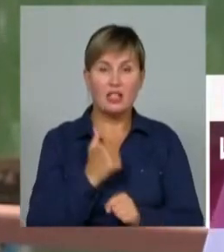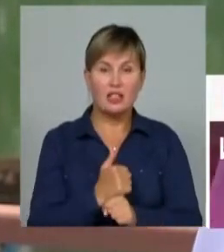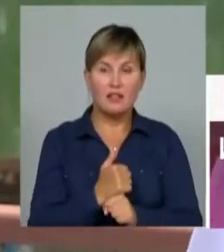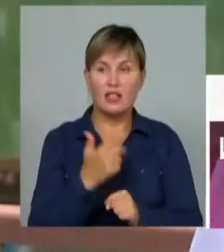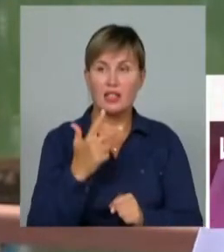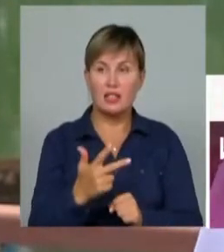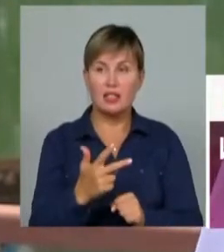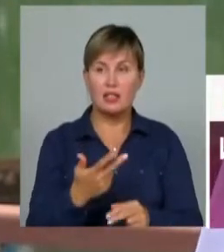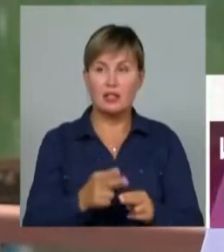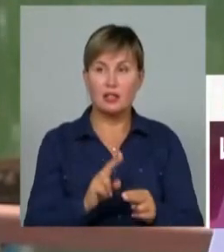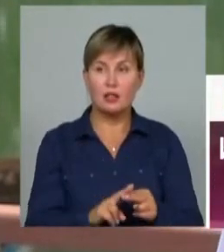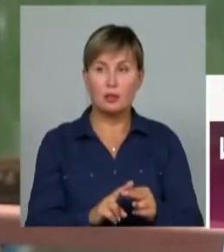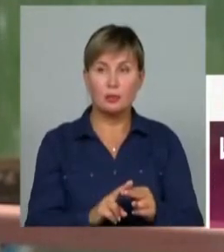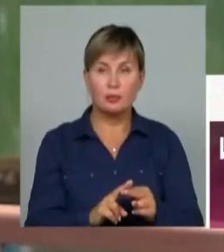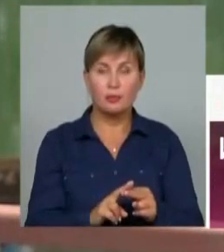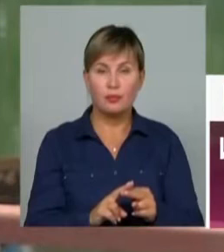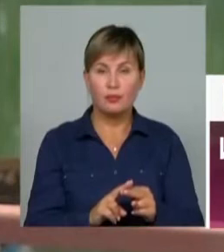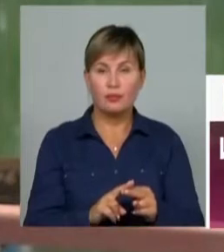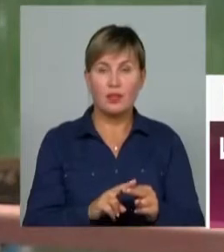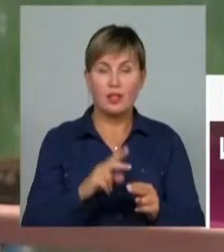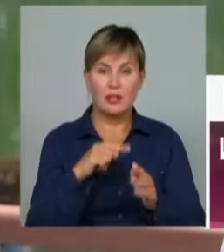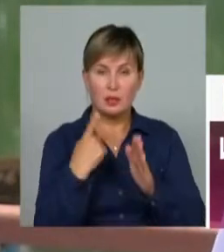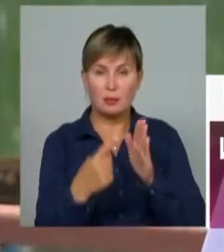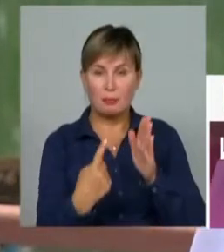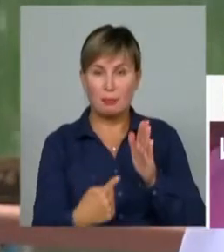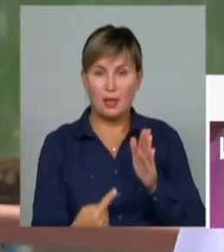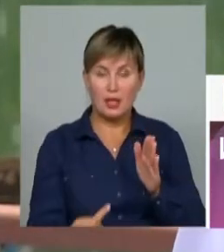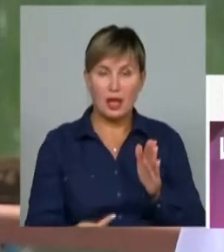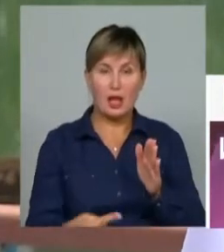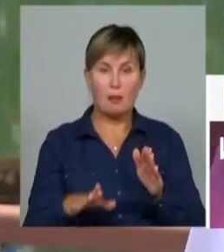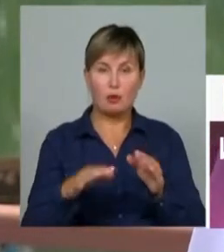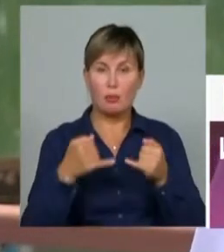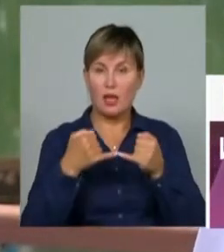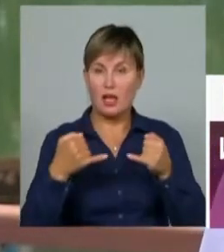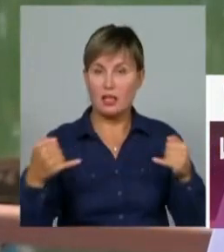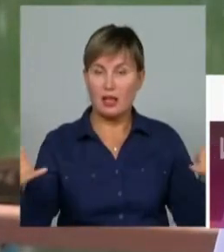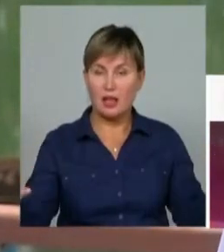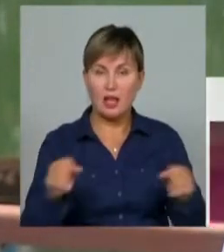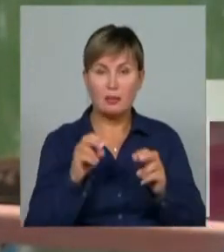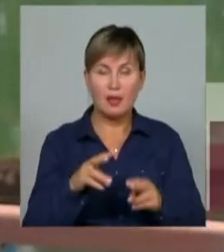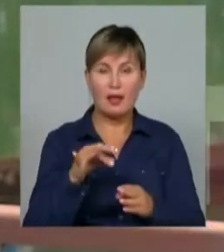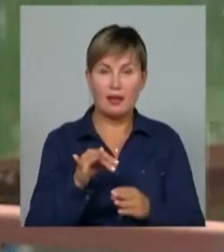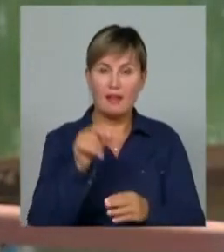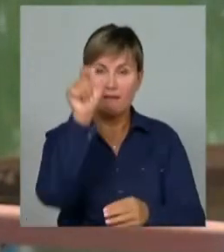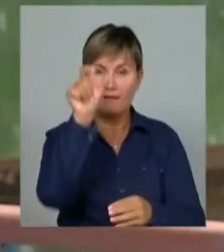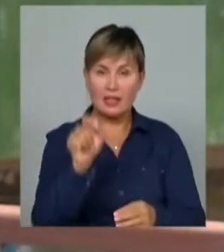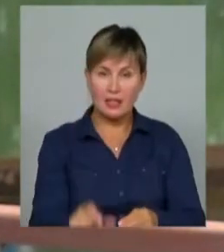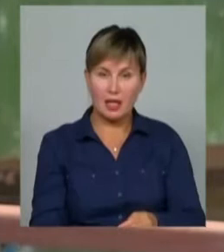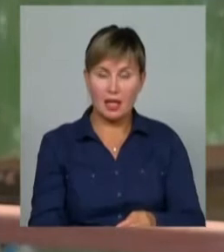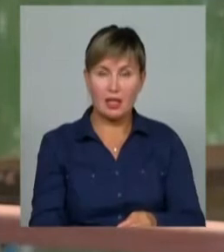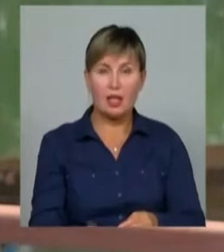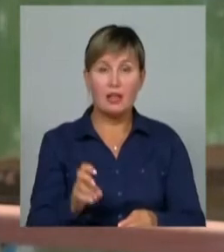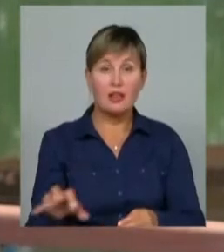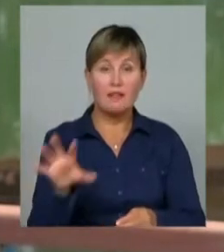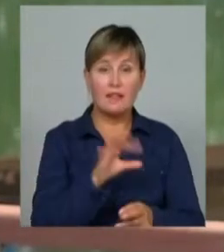основных три вида отстойников. Это спиральные отстойники, горизонтальные отстойники и вертикальные отстойники. На